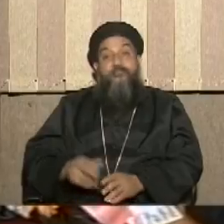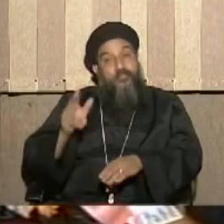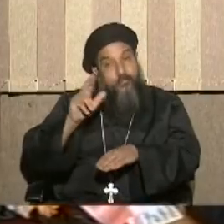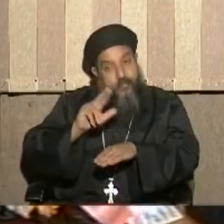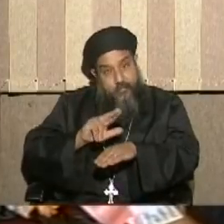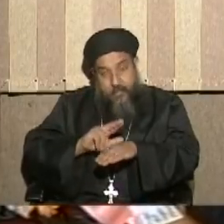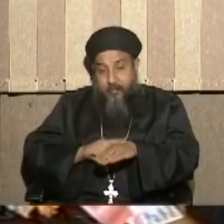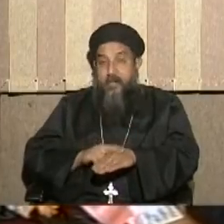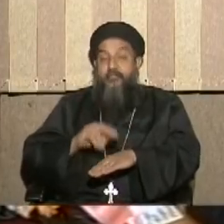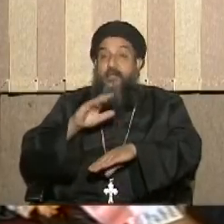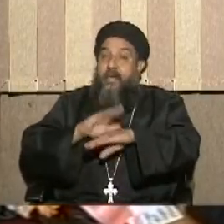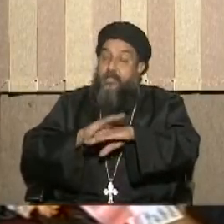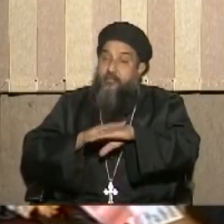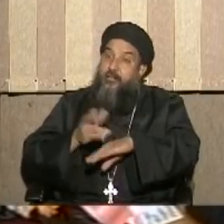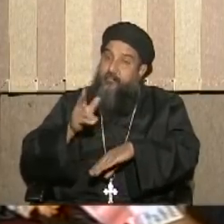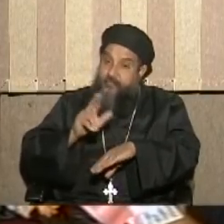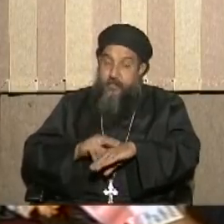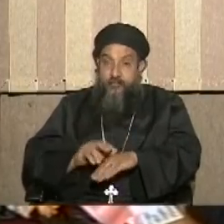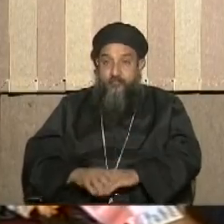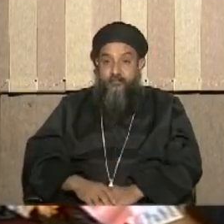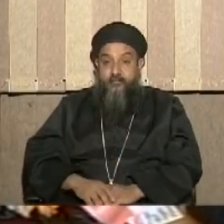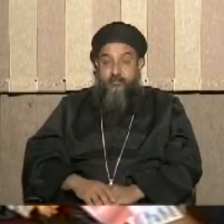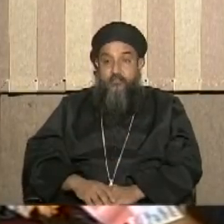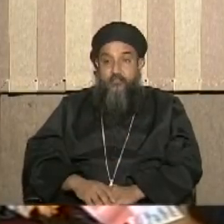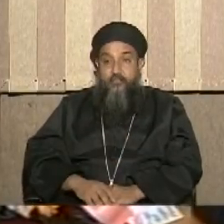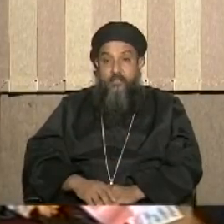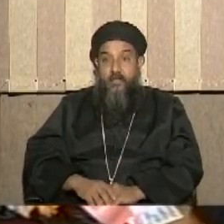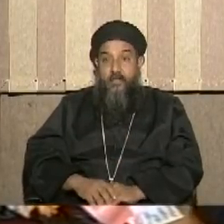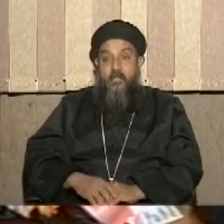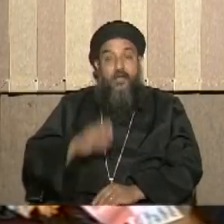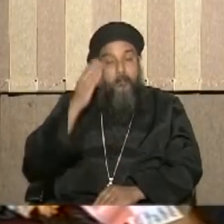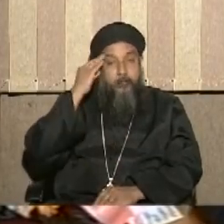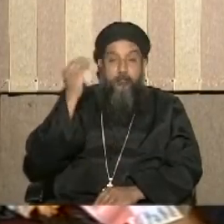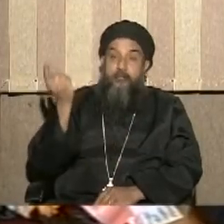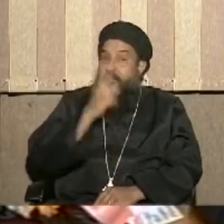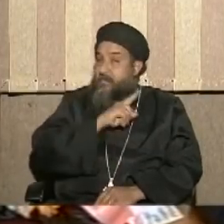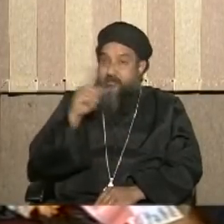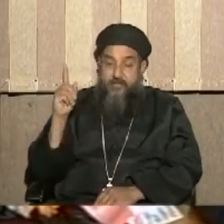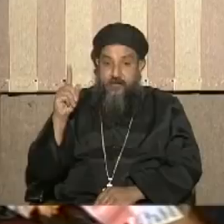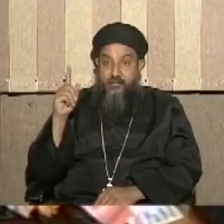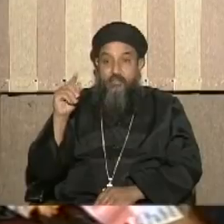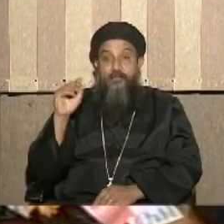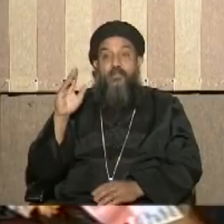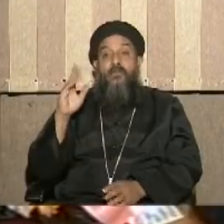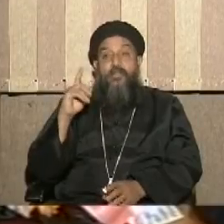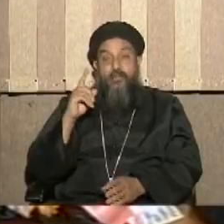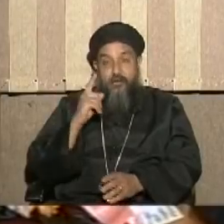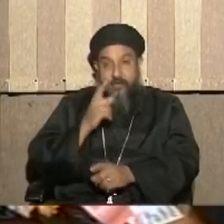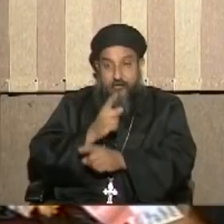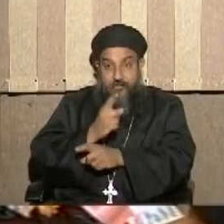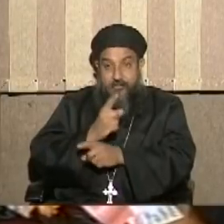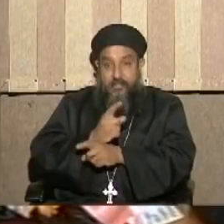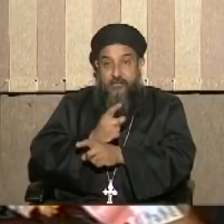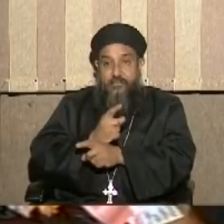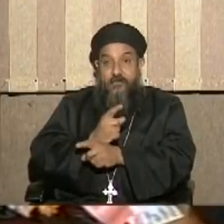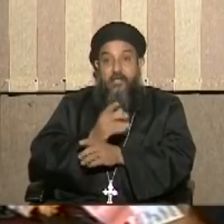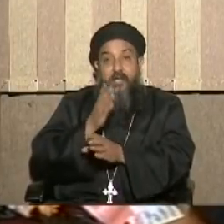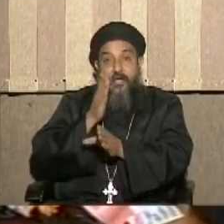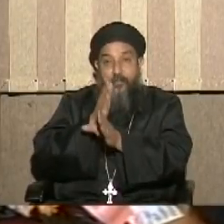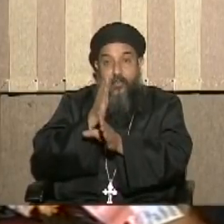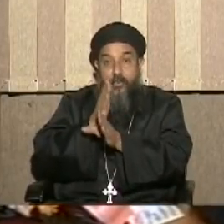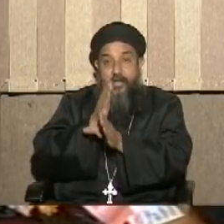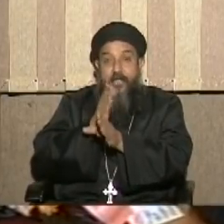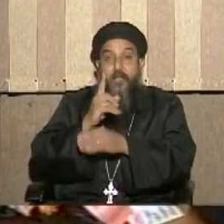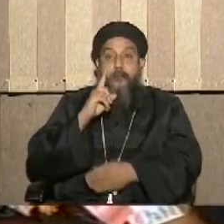المنظمة أيضا تقوم بخدمات أخرى. لا يمكن أن ننسى شكر أستاذنا الكبير